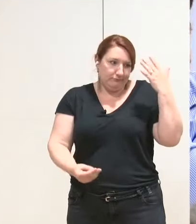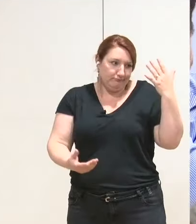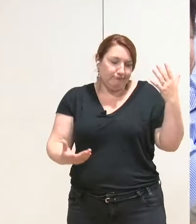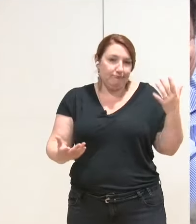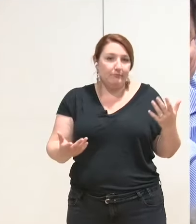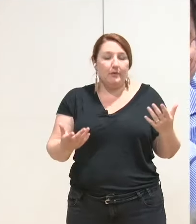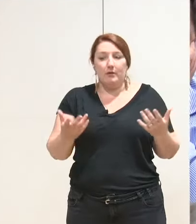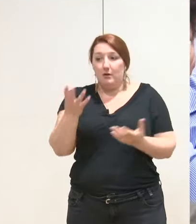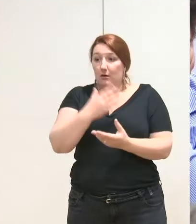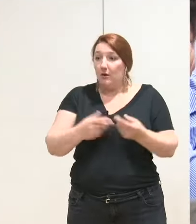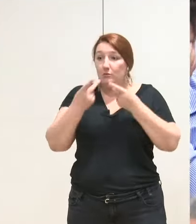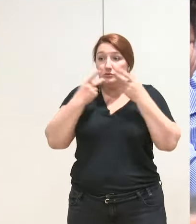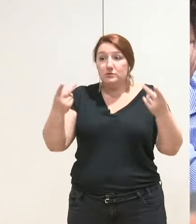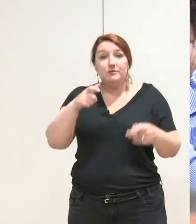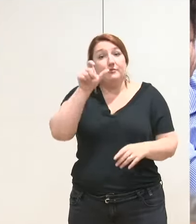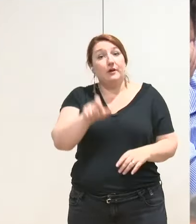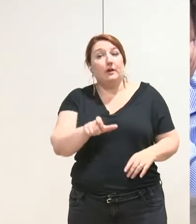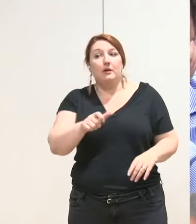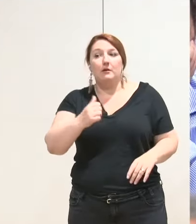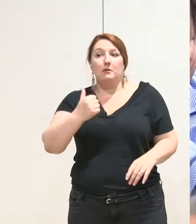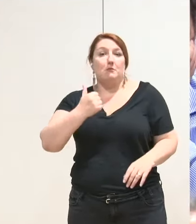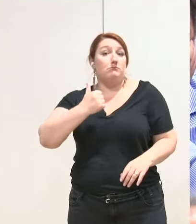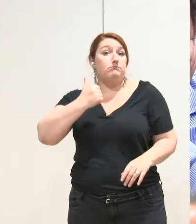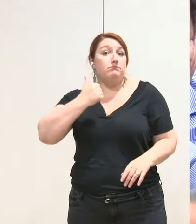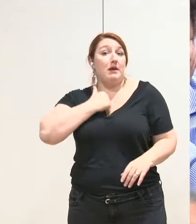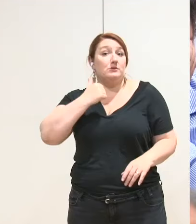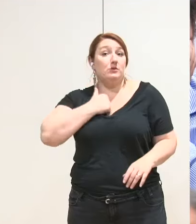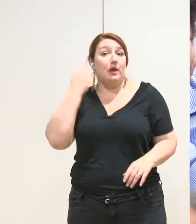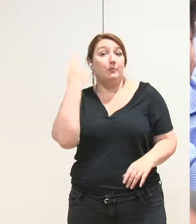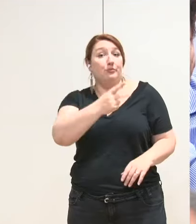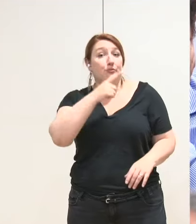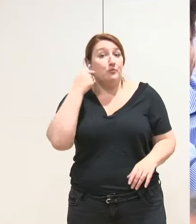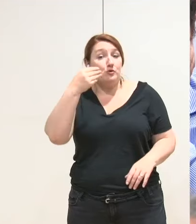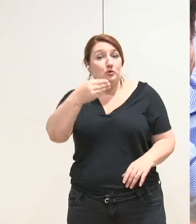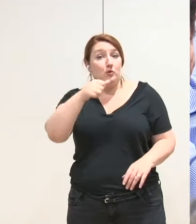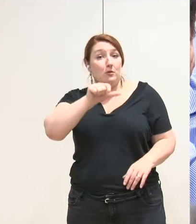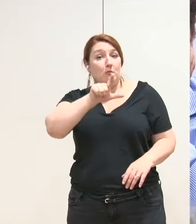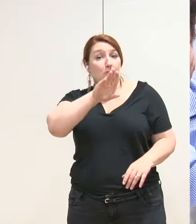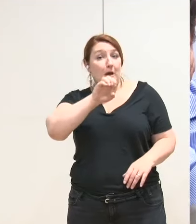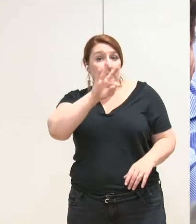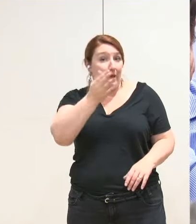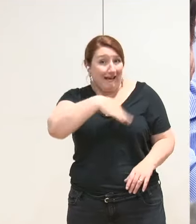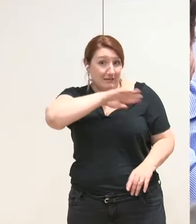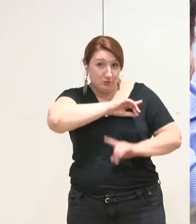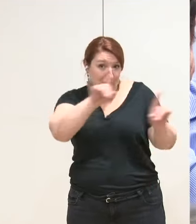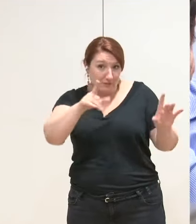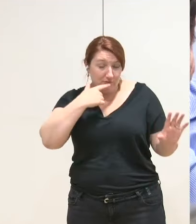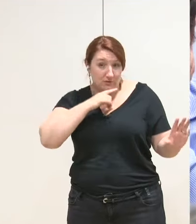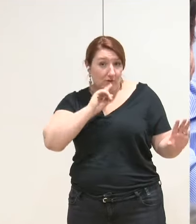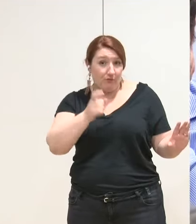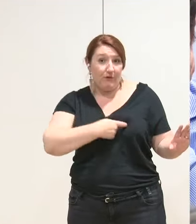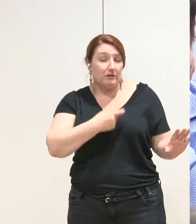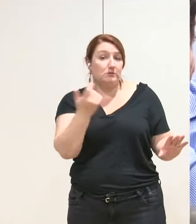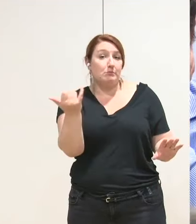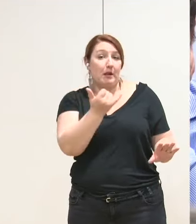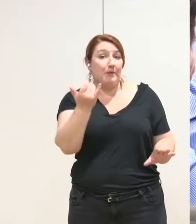qu'ici la responsabilité personnelle de monsieur malb n'est pas engagé hein donc il ne le prenne pas mal mais il y a une